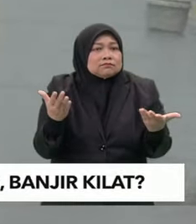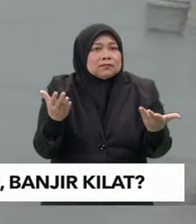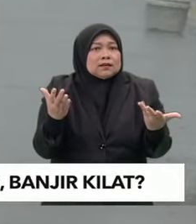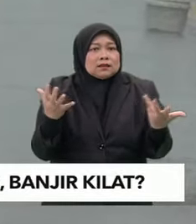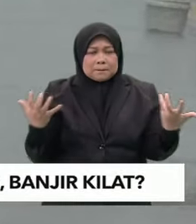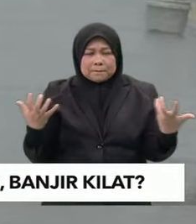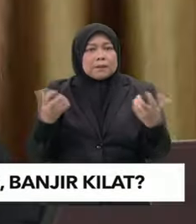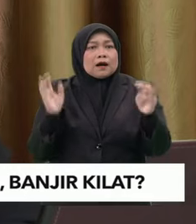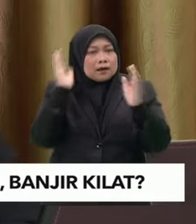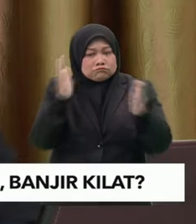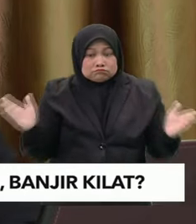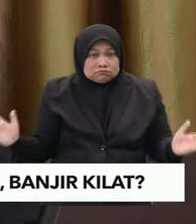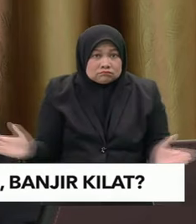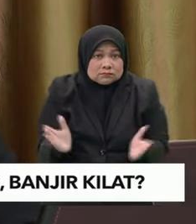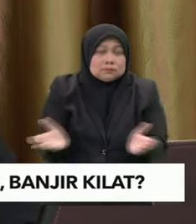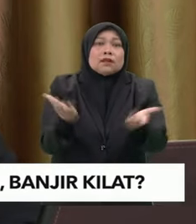mendorong kepada